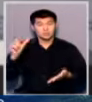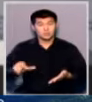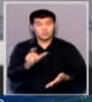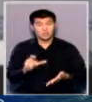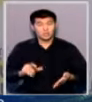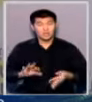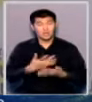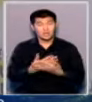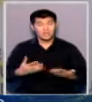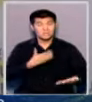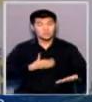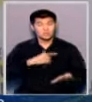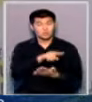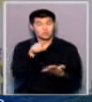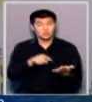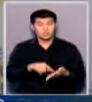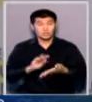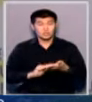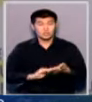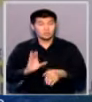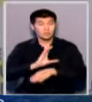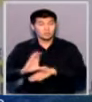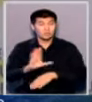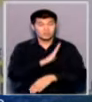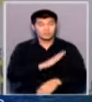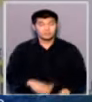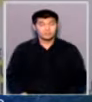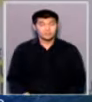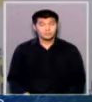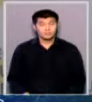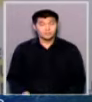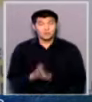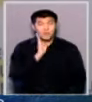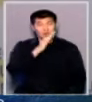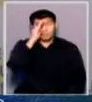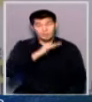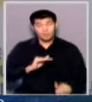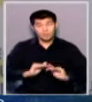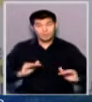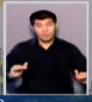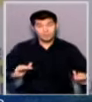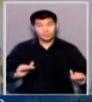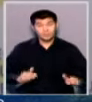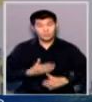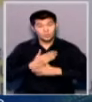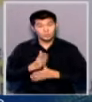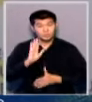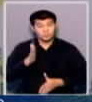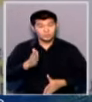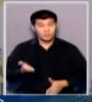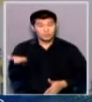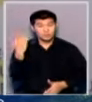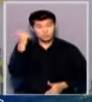тұрғындар толғандырған сұрақтарын жазбаша түрде жолдады. Жалғыз басты аналарға балаларына көмек берілмеген,